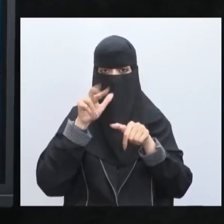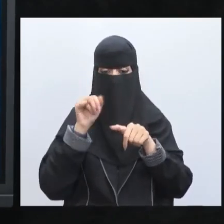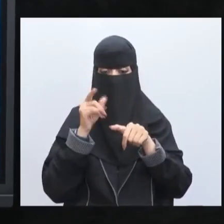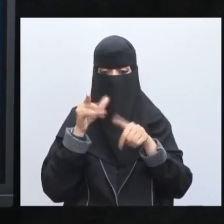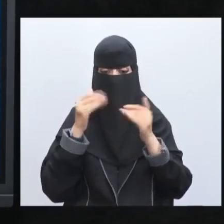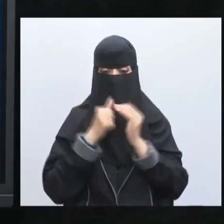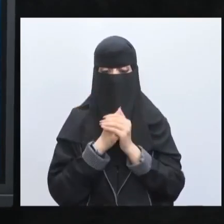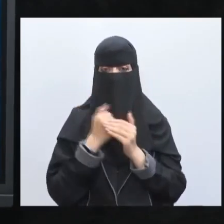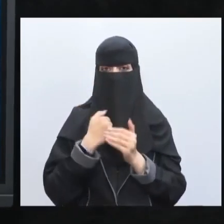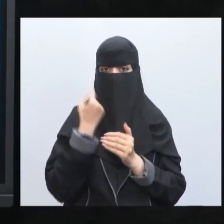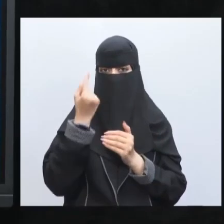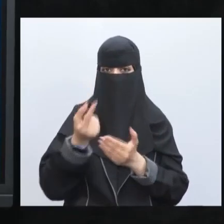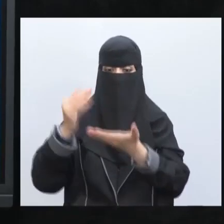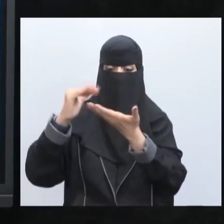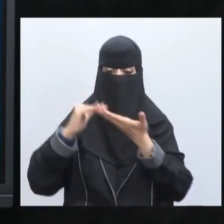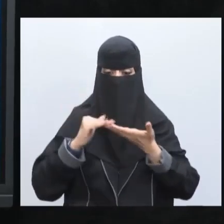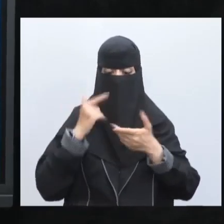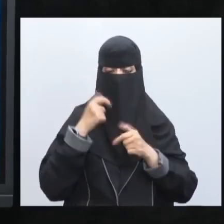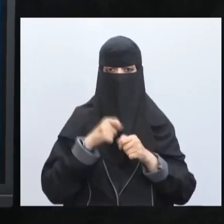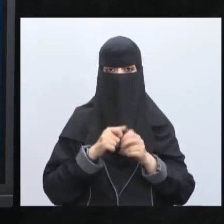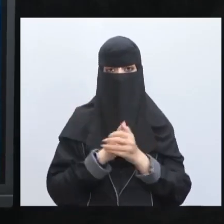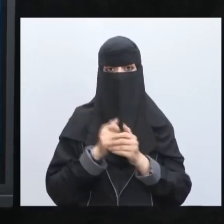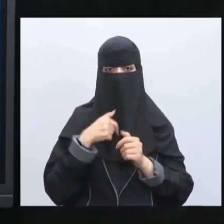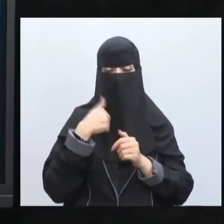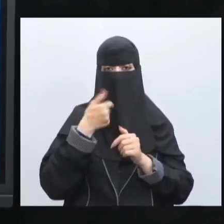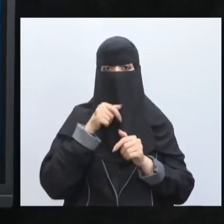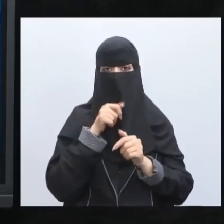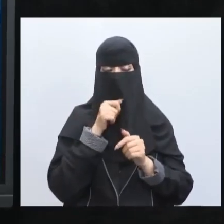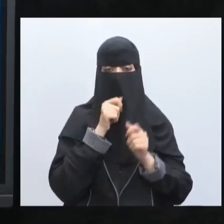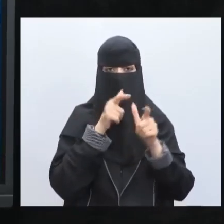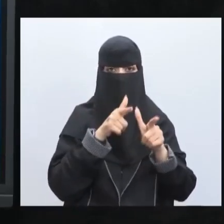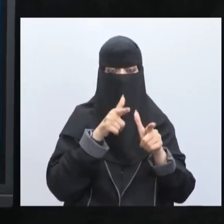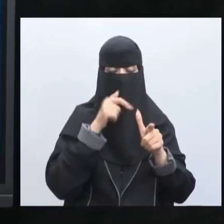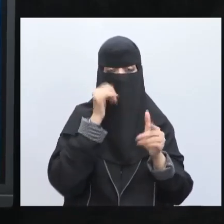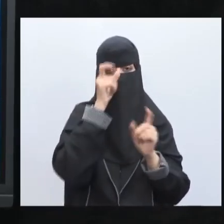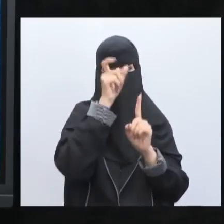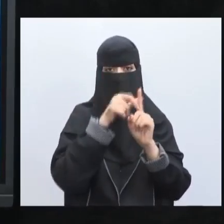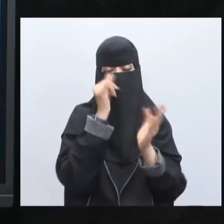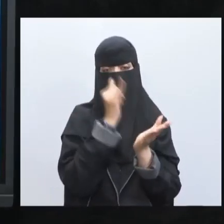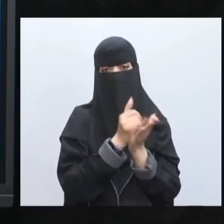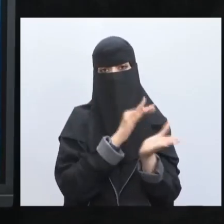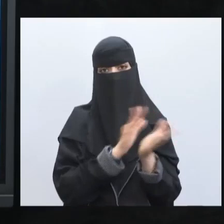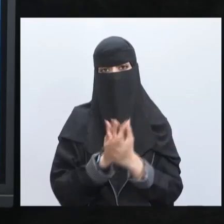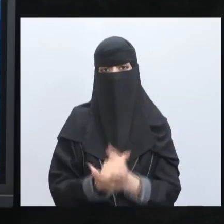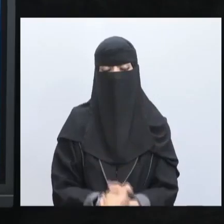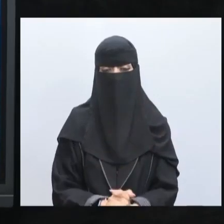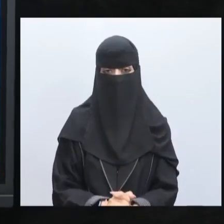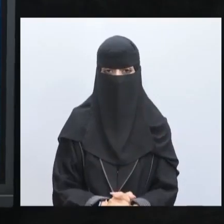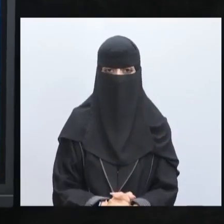حظر المتنمر وطلب المساعده واخيرا الابلاغ